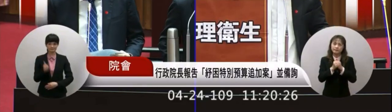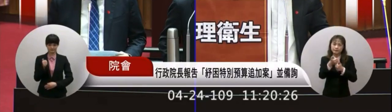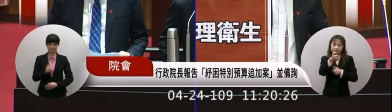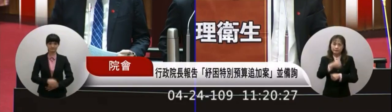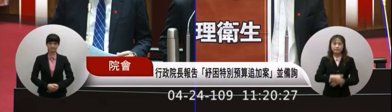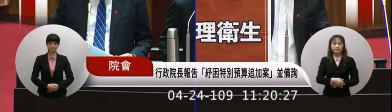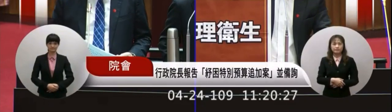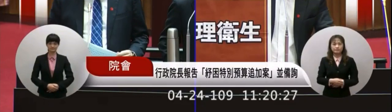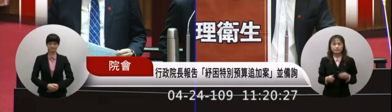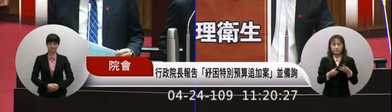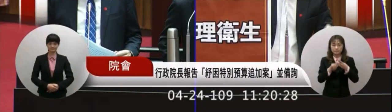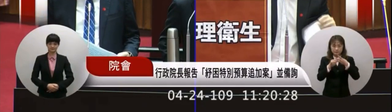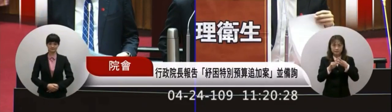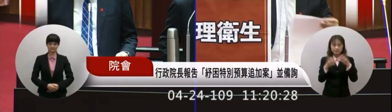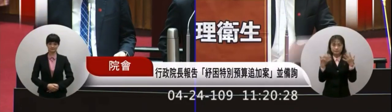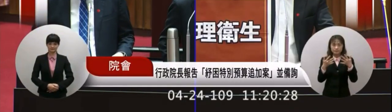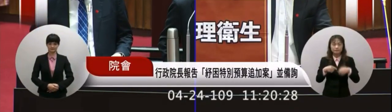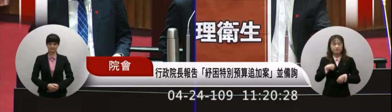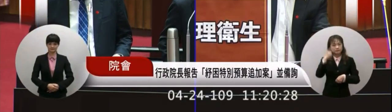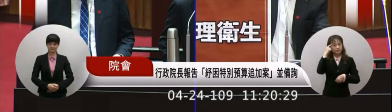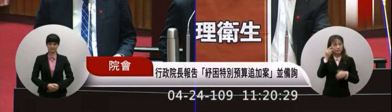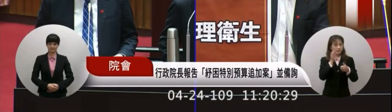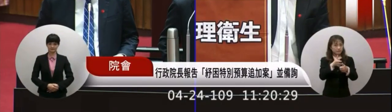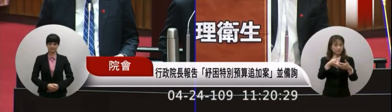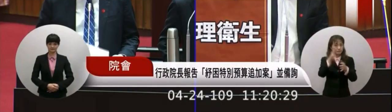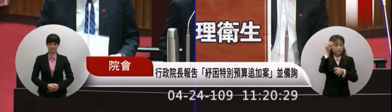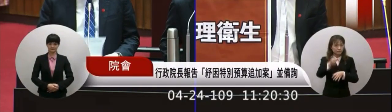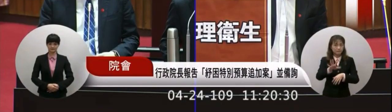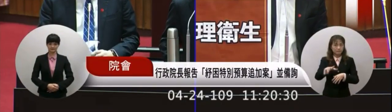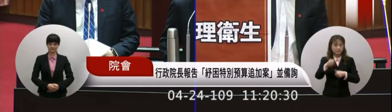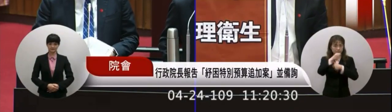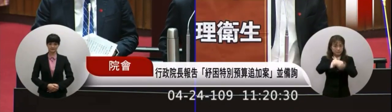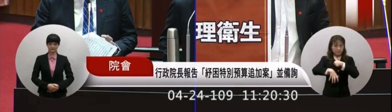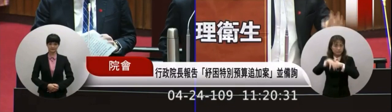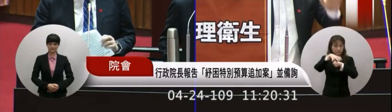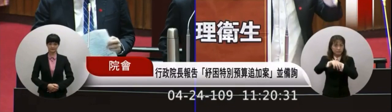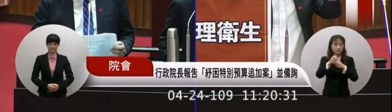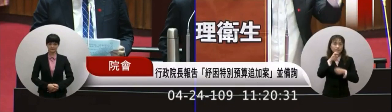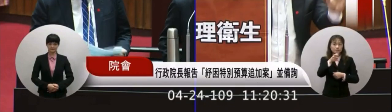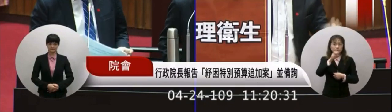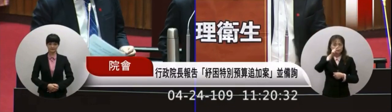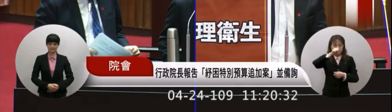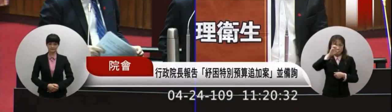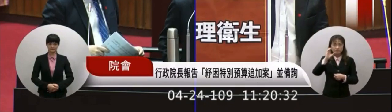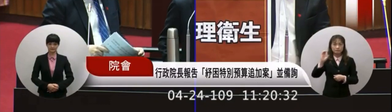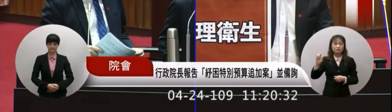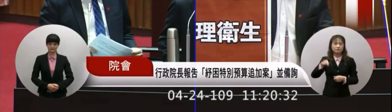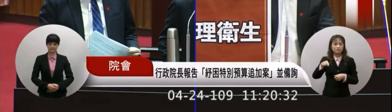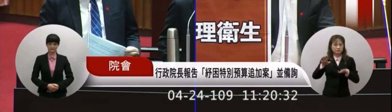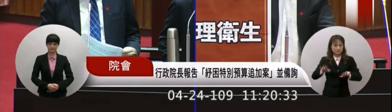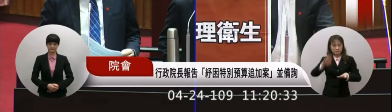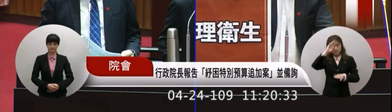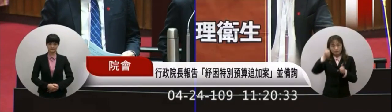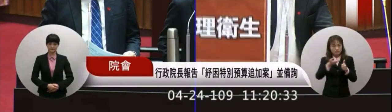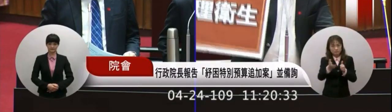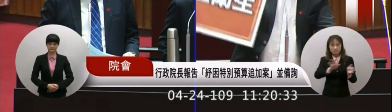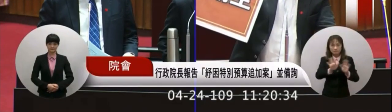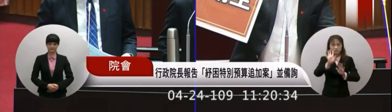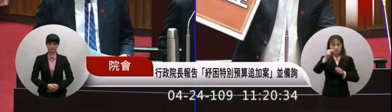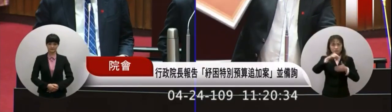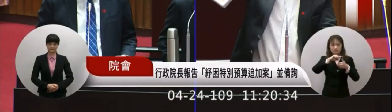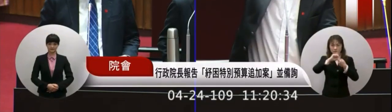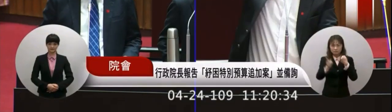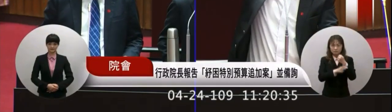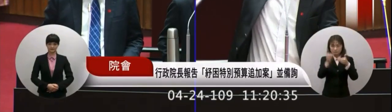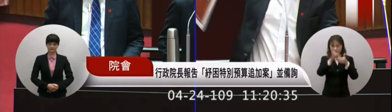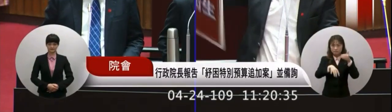谢。第三个部分哦，请问部长，咱有一个单位叫 NCC 啊。那因为咱这个疫情内底，有哪有一个法条讲吼，尽